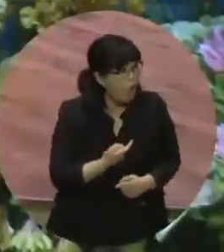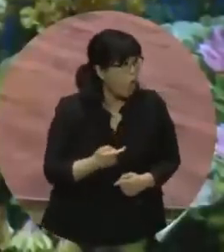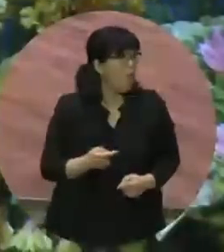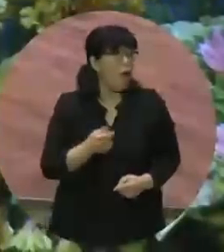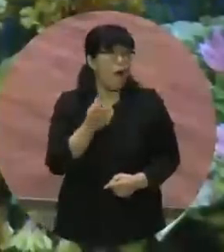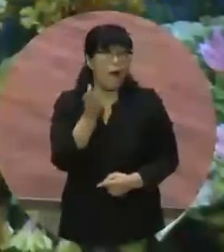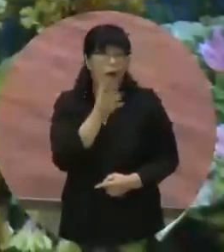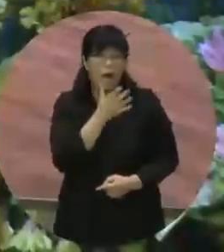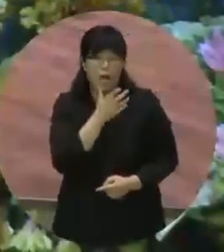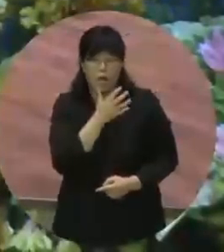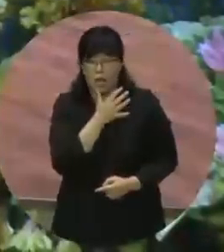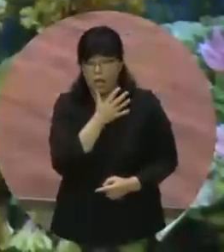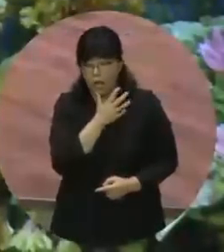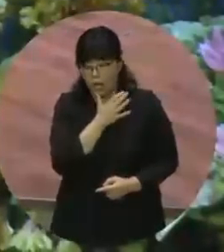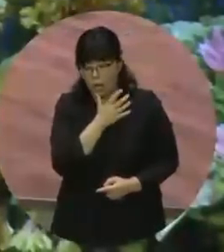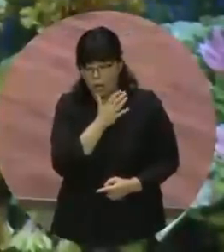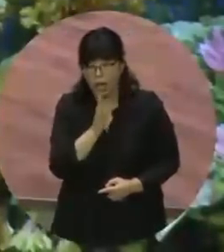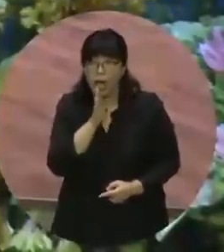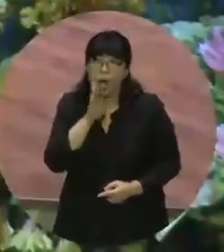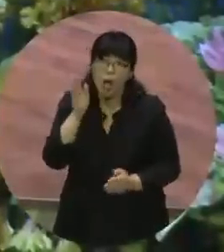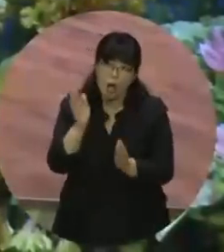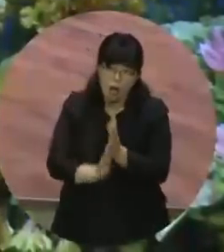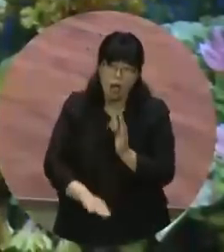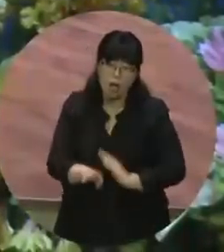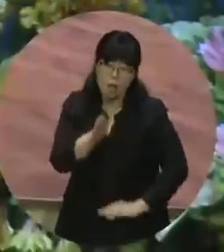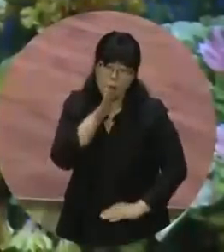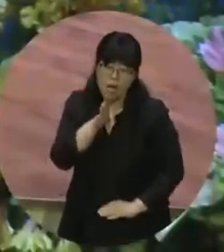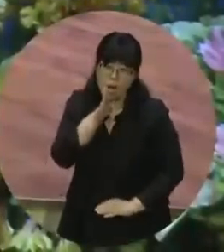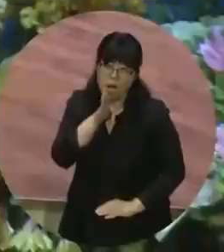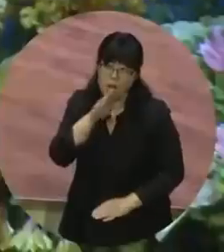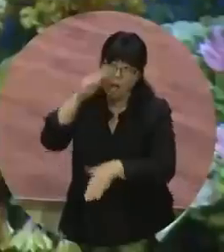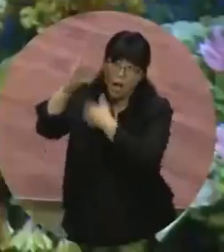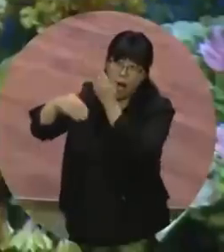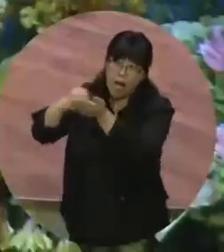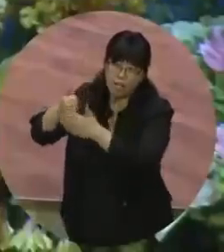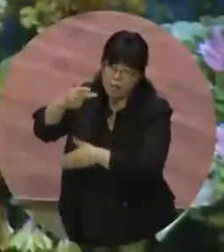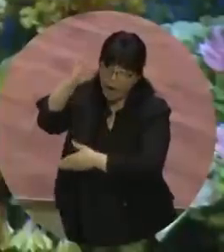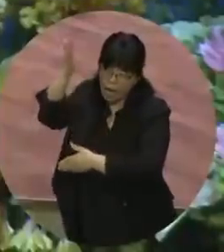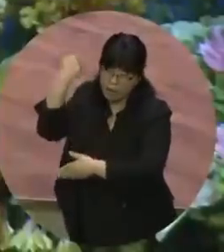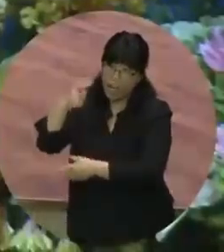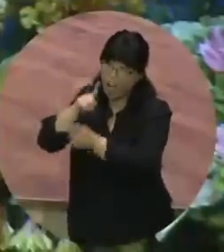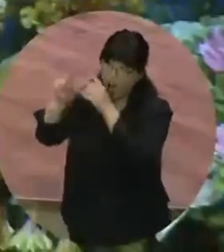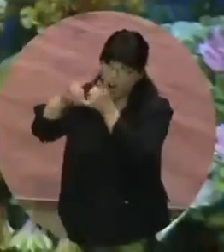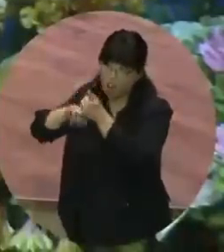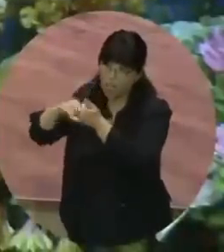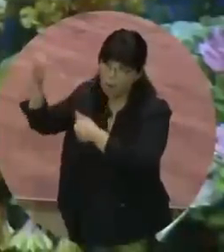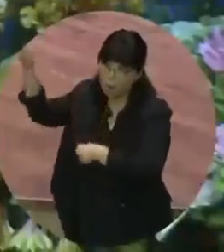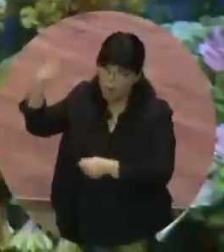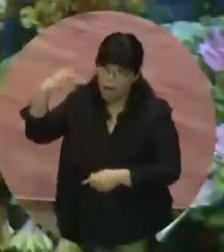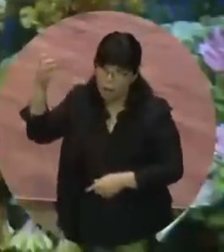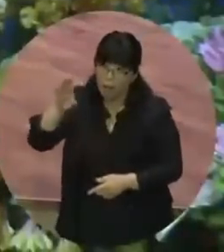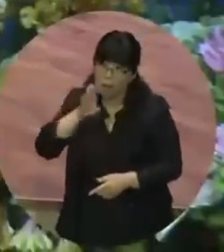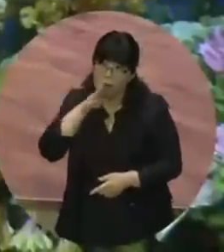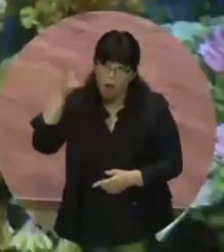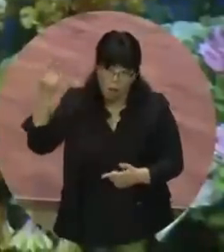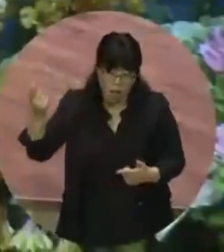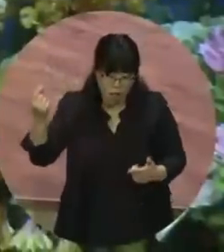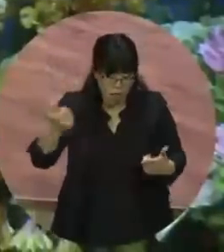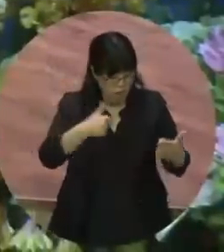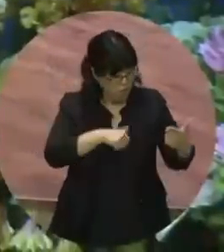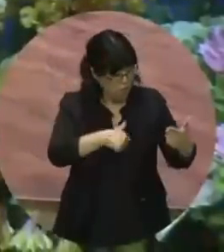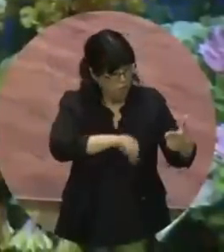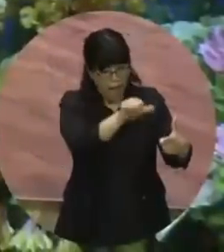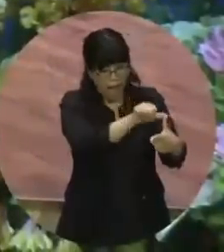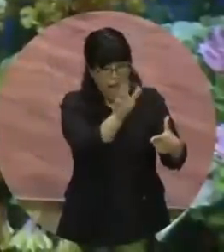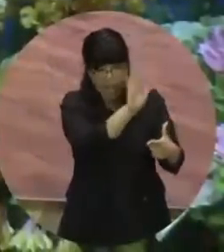놀래버린 거예요. 야, 하나님은 이렇게 해서라도 말씀을 성취하시구나. 유명한 성경학자 아스 핑크가